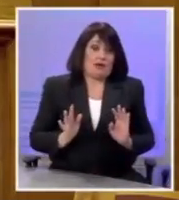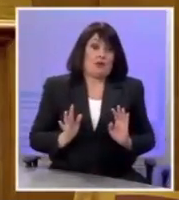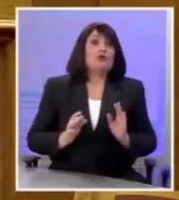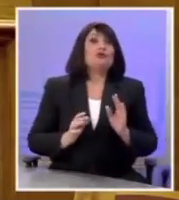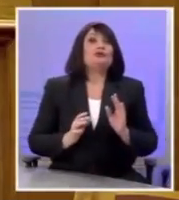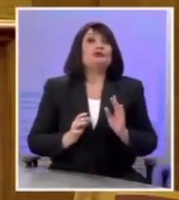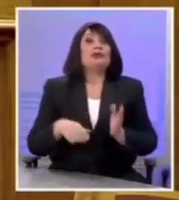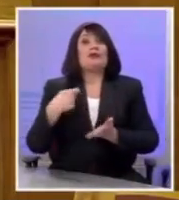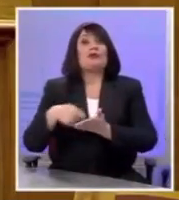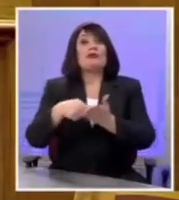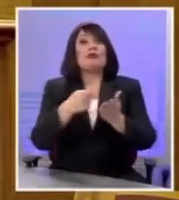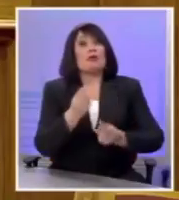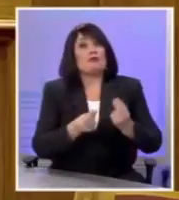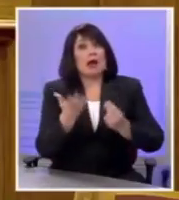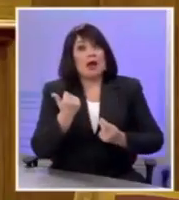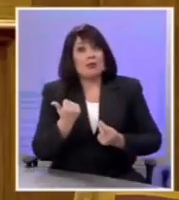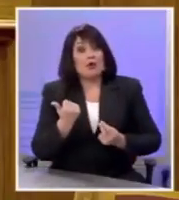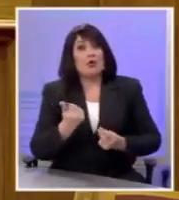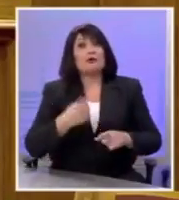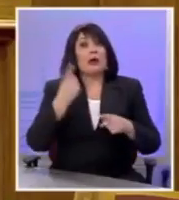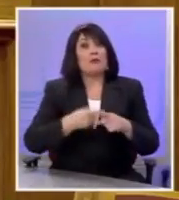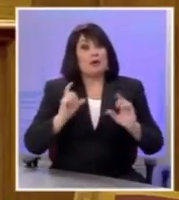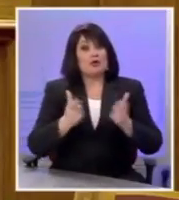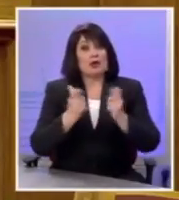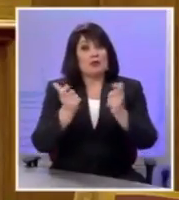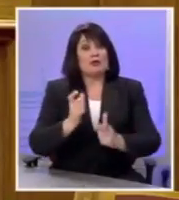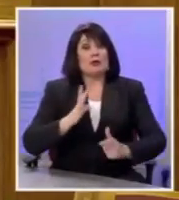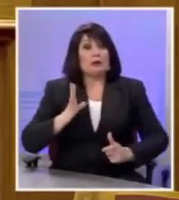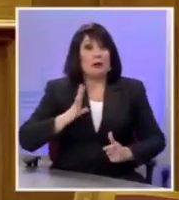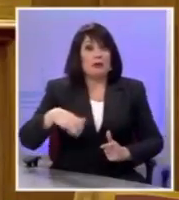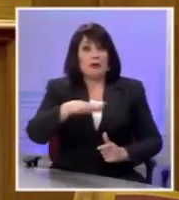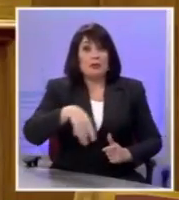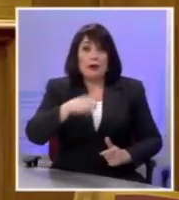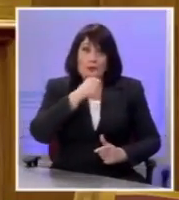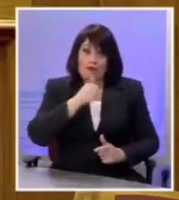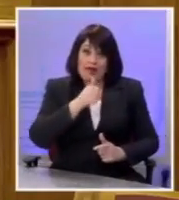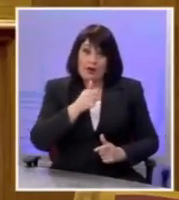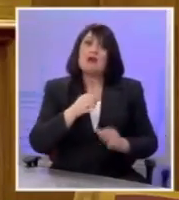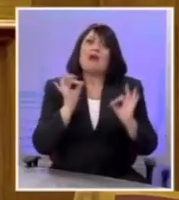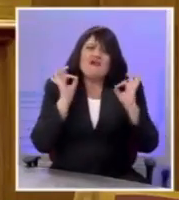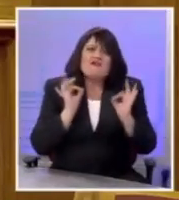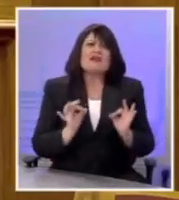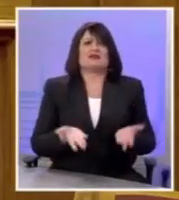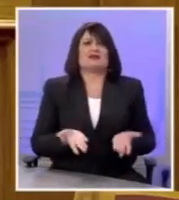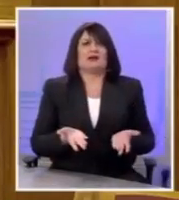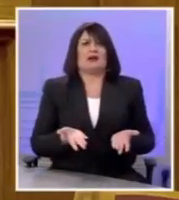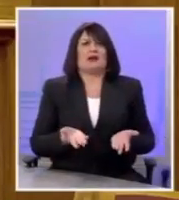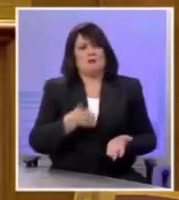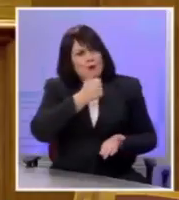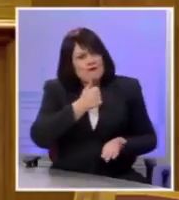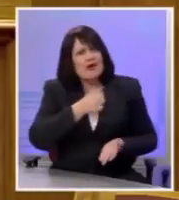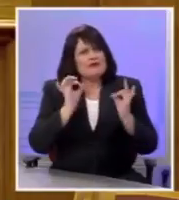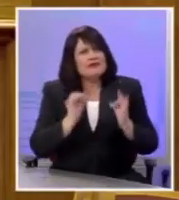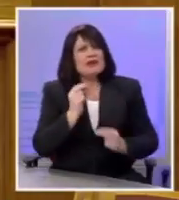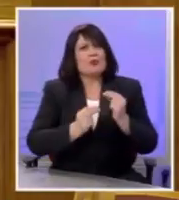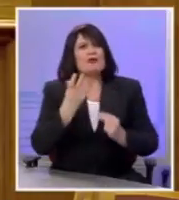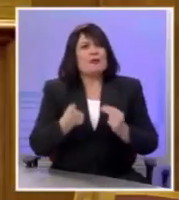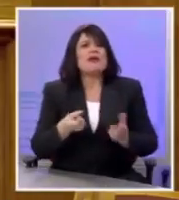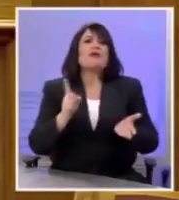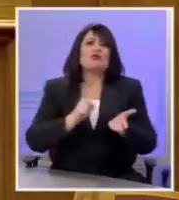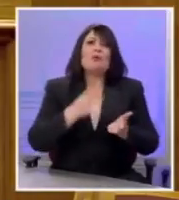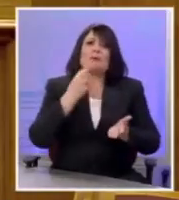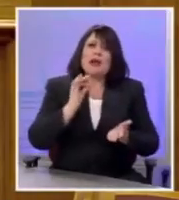πρόβλημα φορολογία, ότι τα λαϊκά και τα μεσαία στρώματα δεν υποφέρουν. Βεβαίως και δεν σημαίνει αυτό. Και γι' αυτό πρέπει